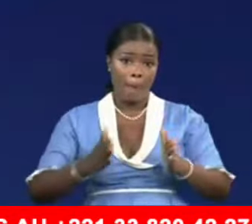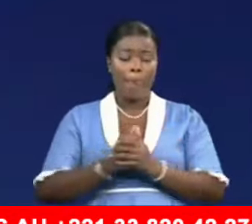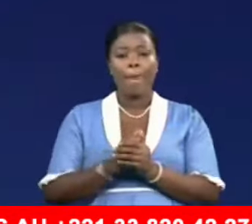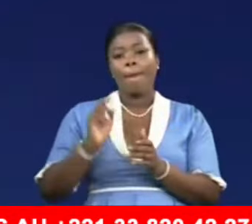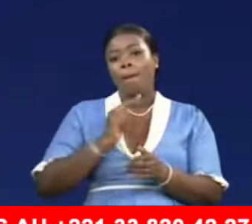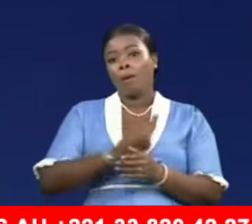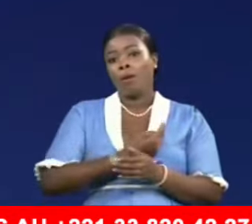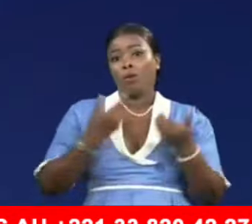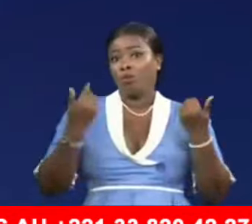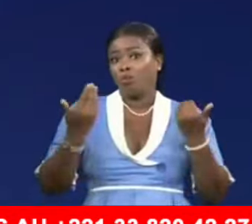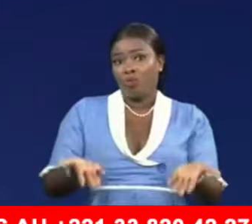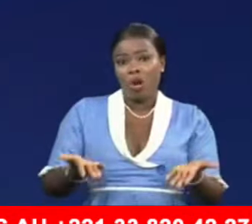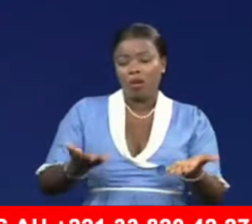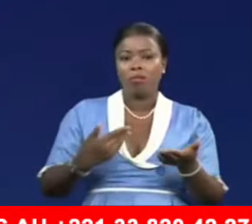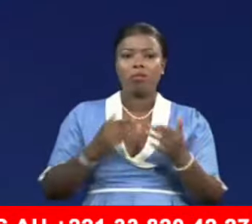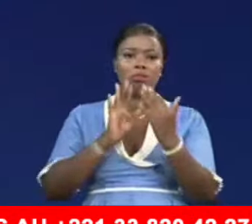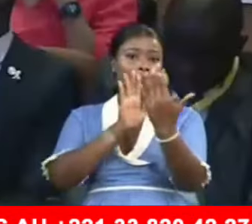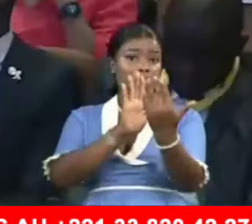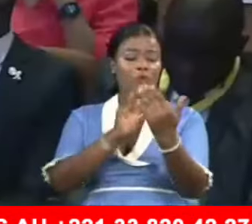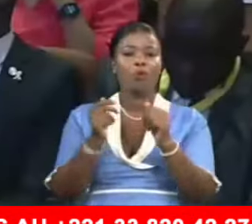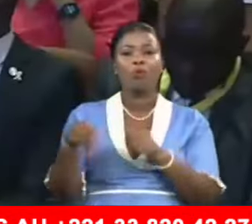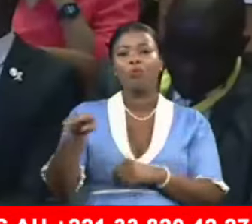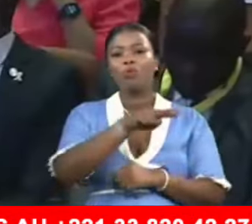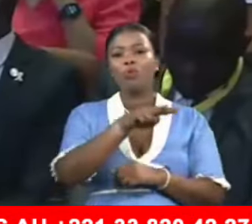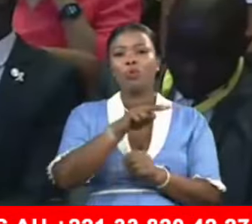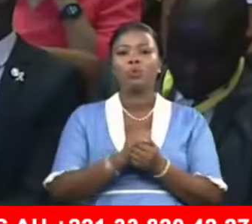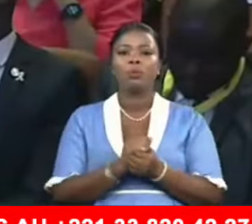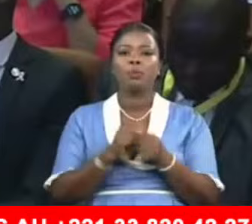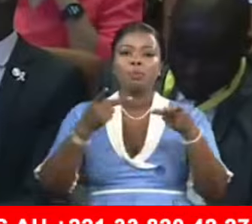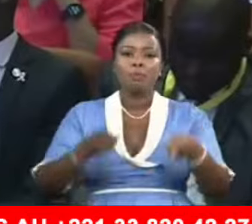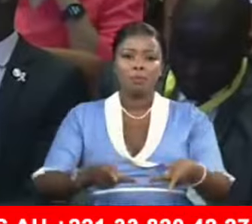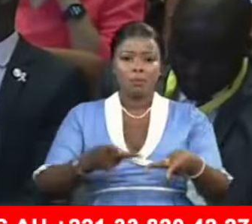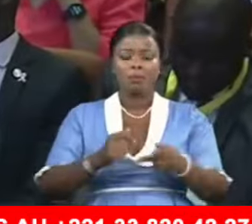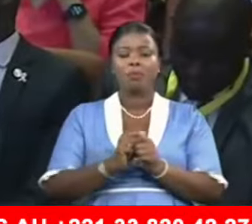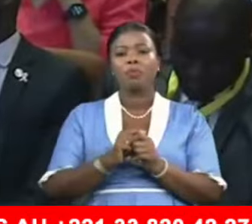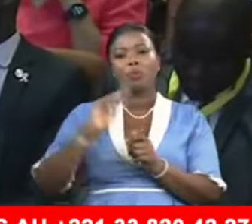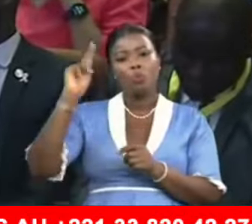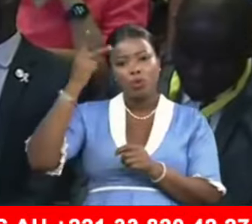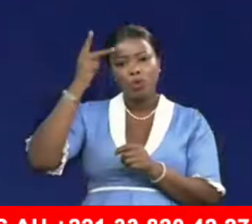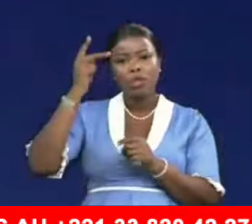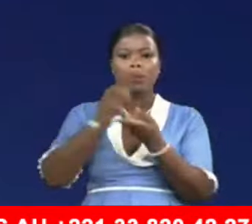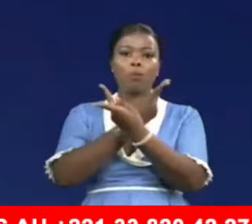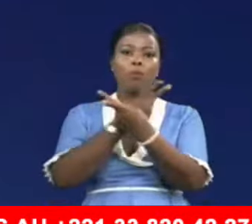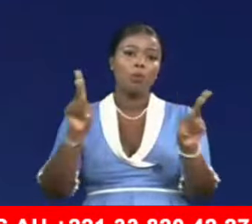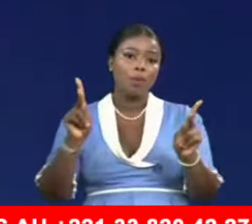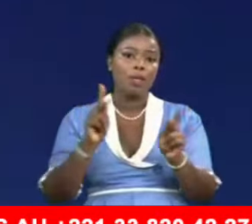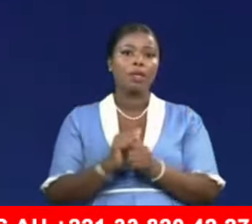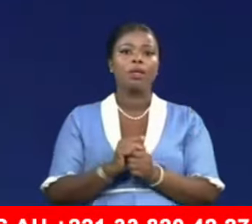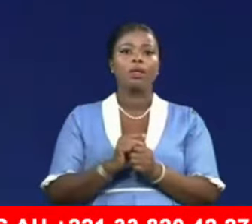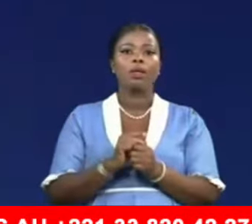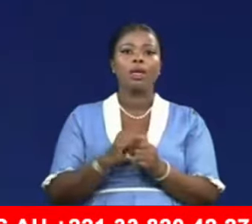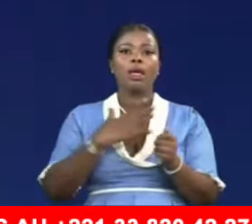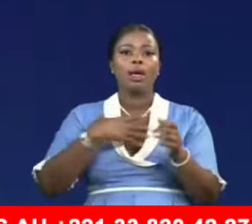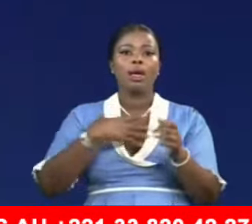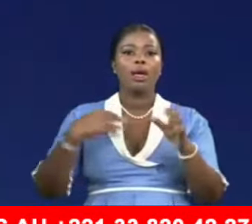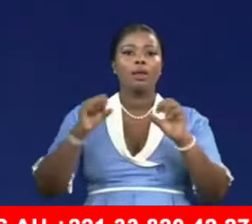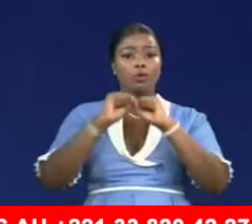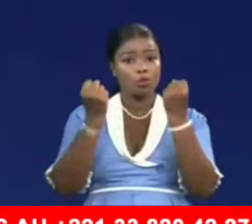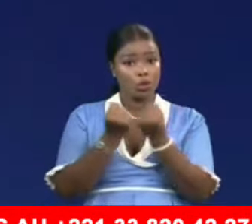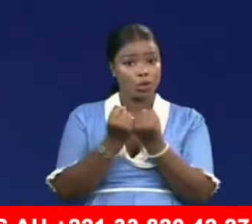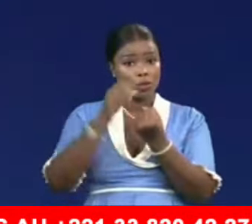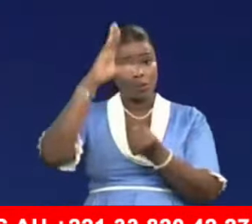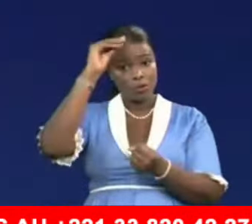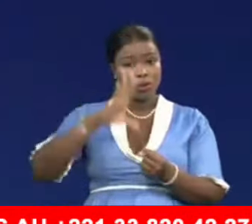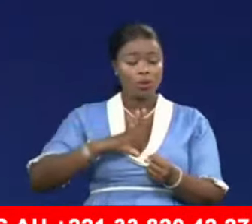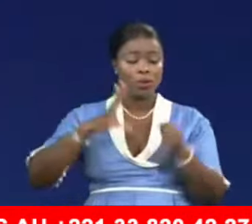devant vous pour présenter le nouveau référentiel de nos politiques publiques et sociales monsieur le Président de la